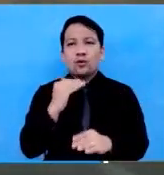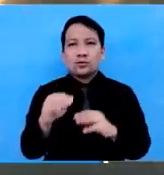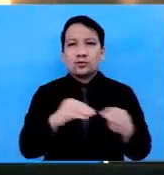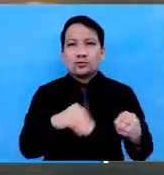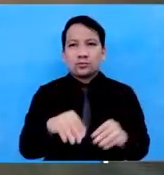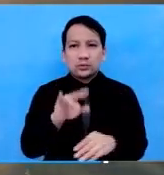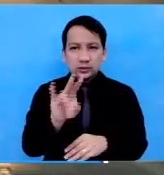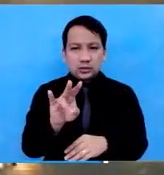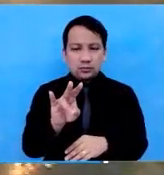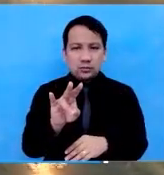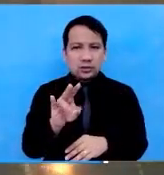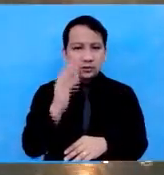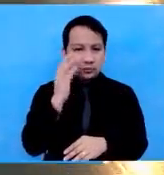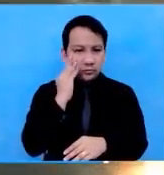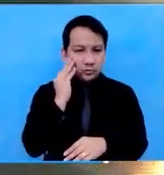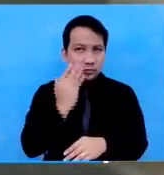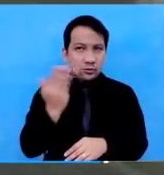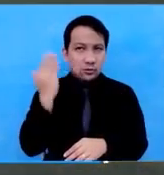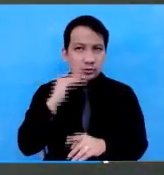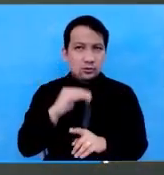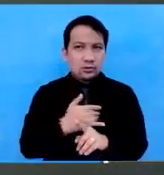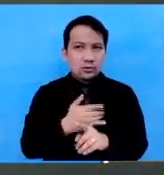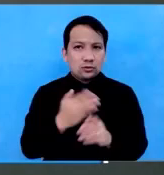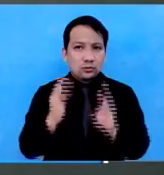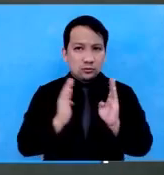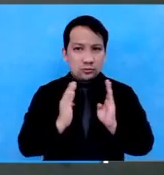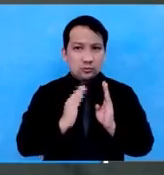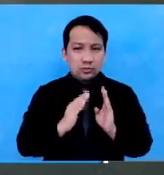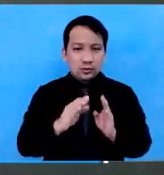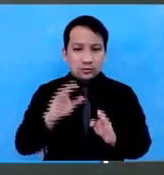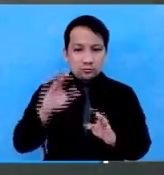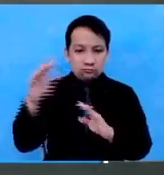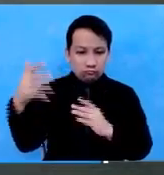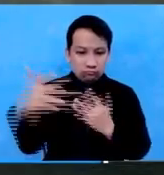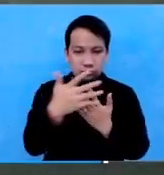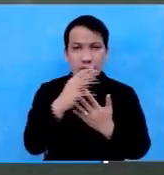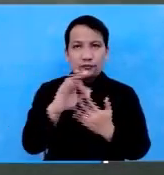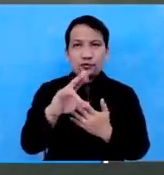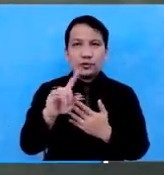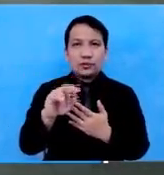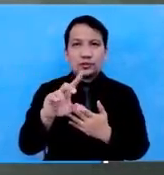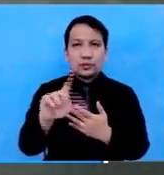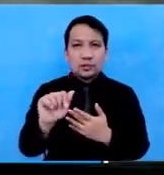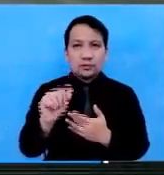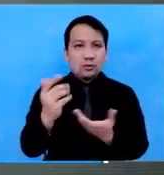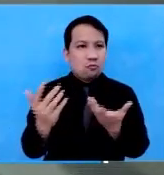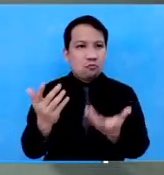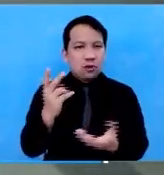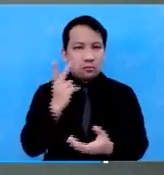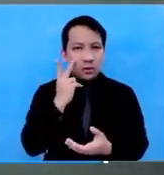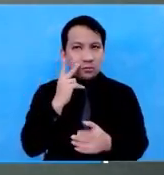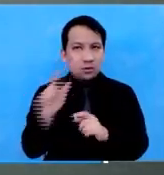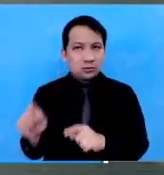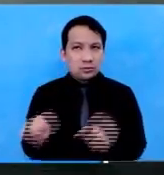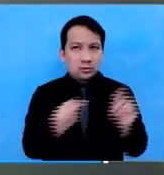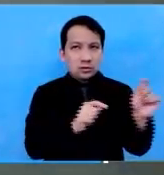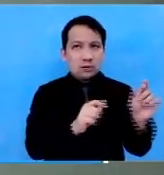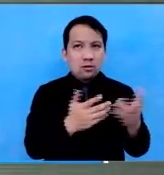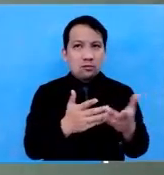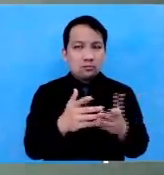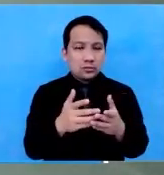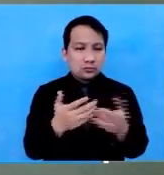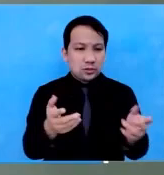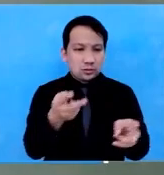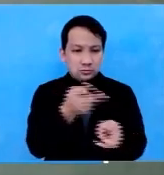lindol na naranasan noong Hulyo at Bagyong Florita noong nakaraang buwan. Sa ngayon, wala pang inilikas na residente pero nakaantabay